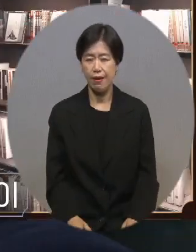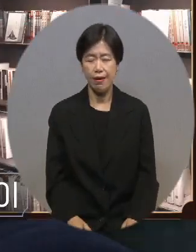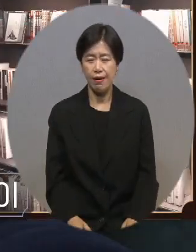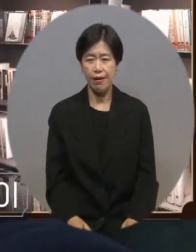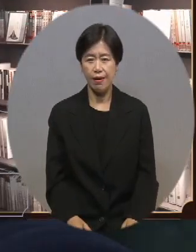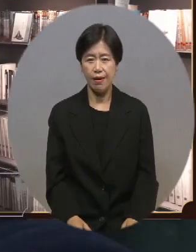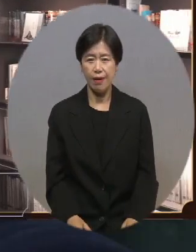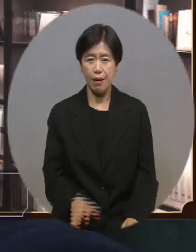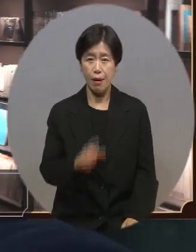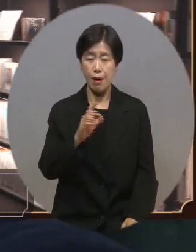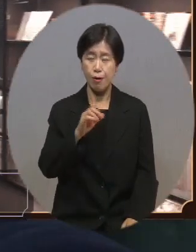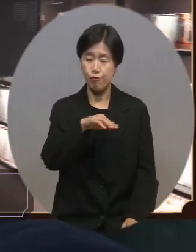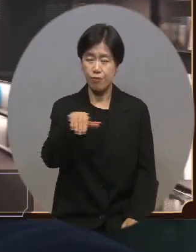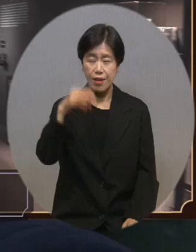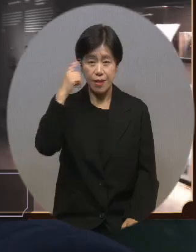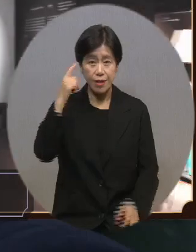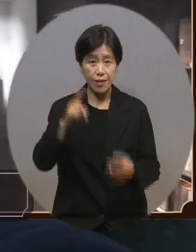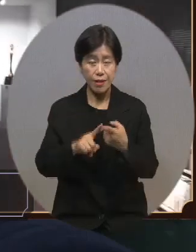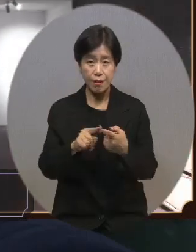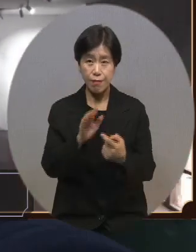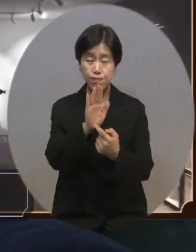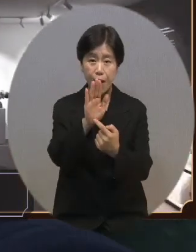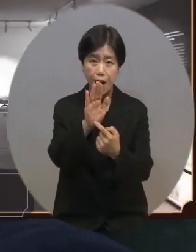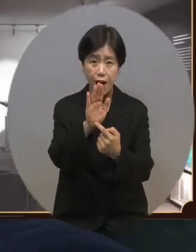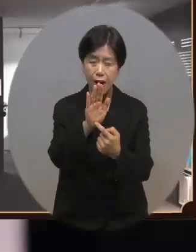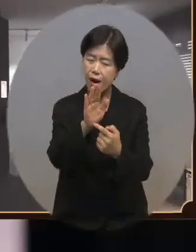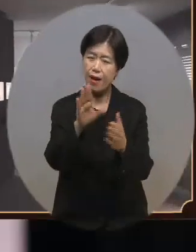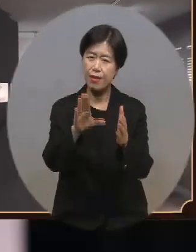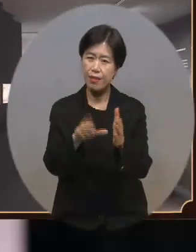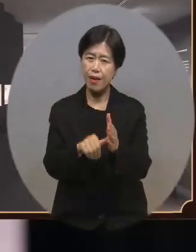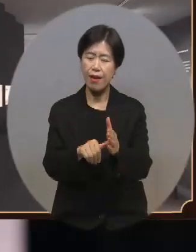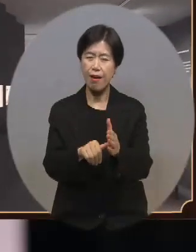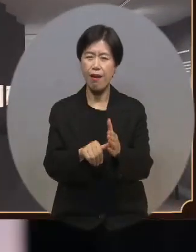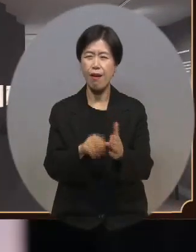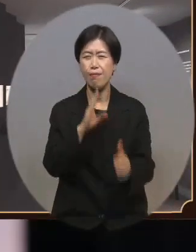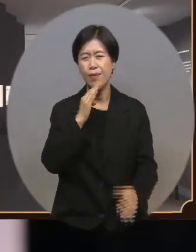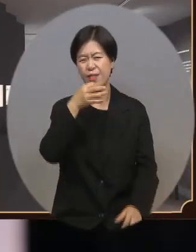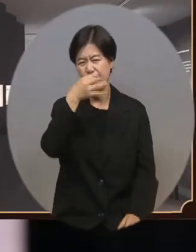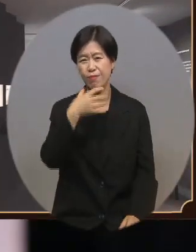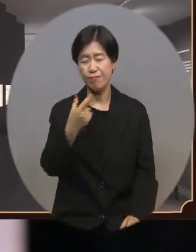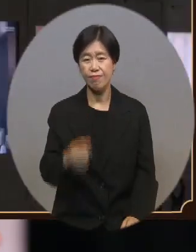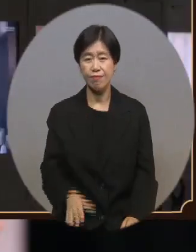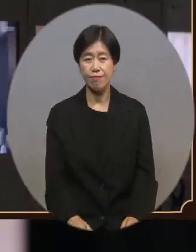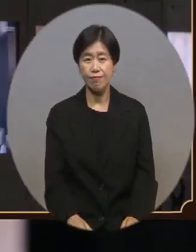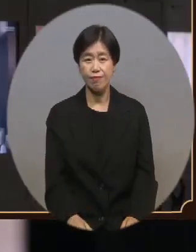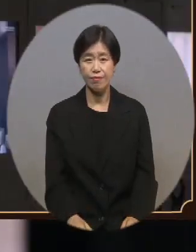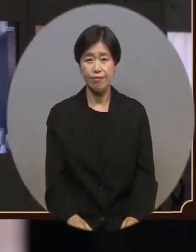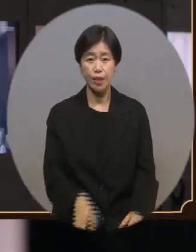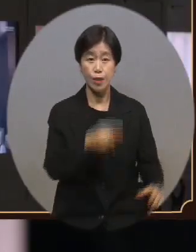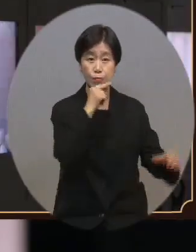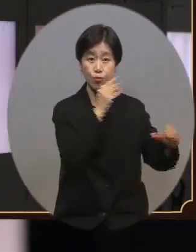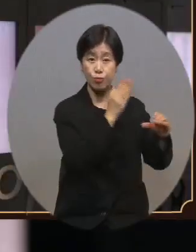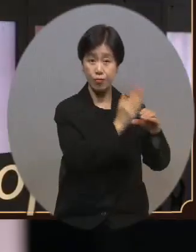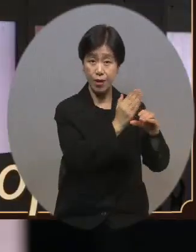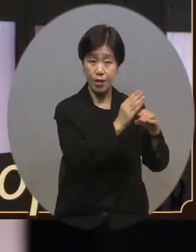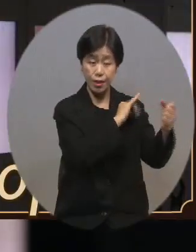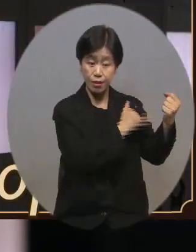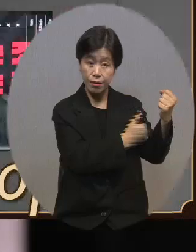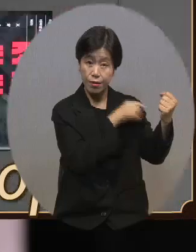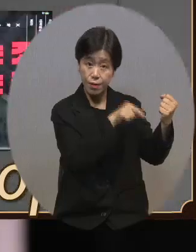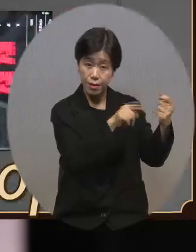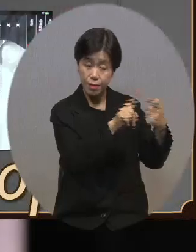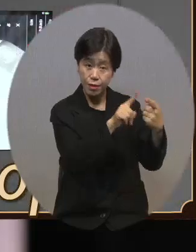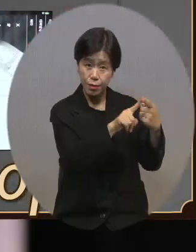분들이 많이 있어서 쉽지는 않은 것 같아요. 이 북한 인권도 어떻게 보면 좀 트렌디하게 좀